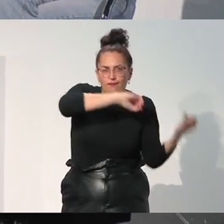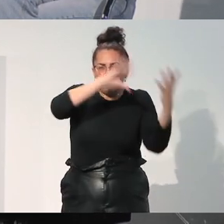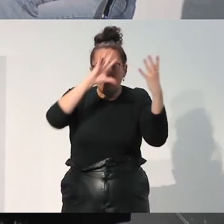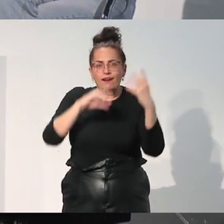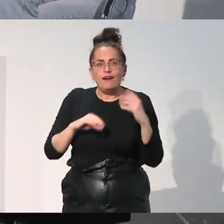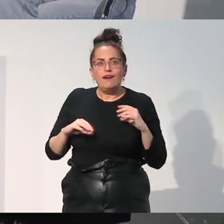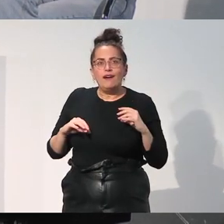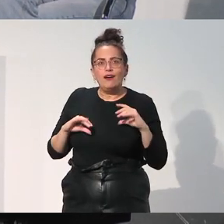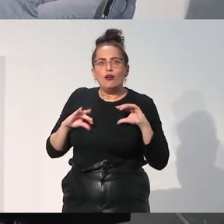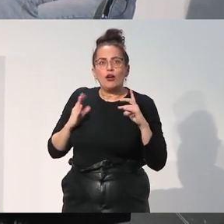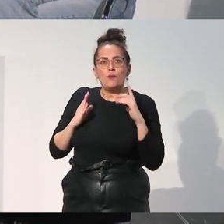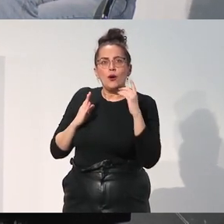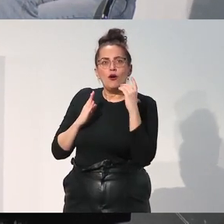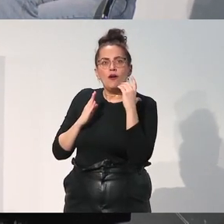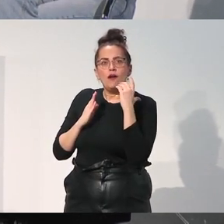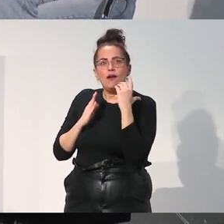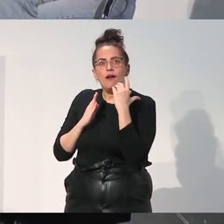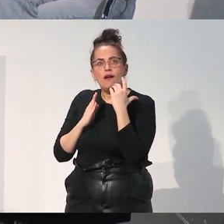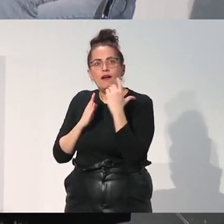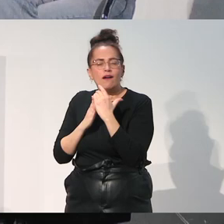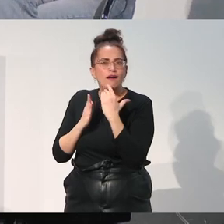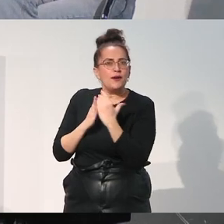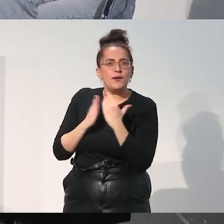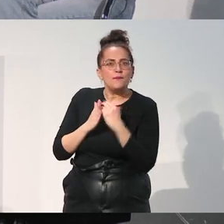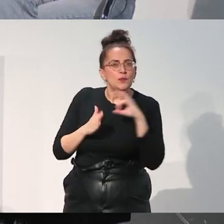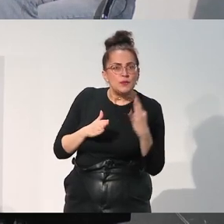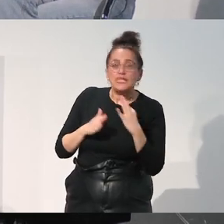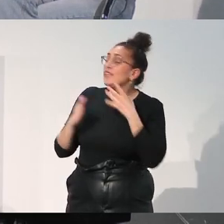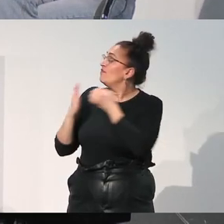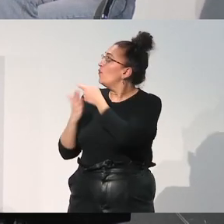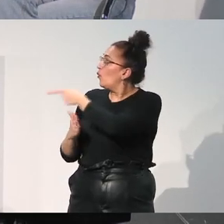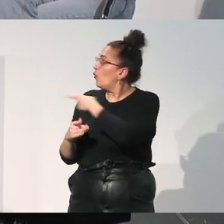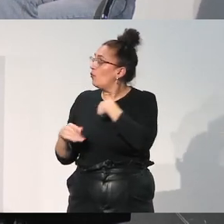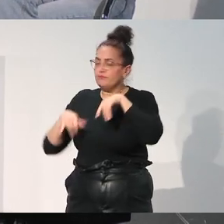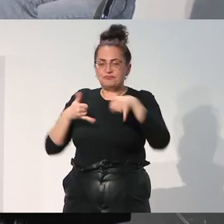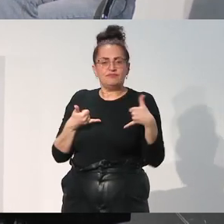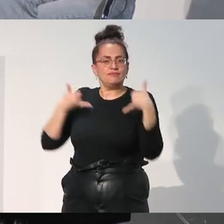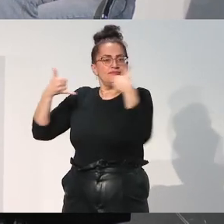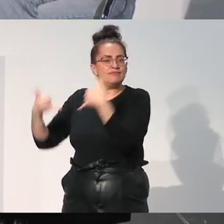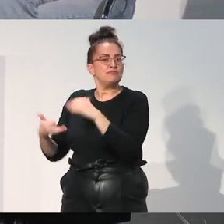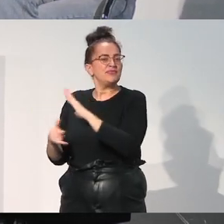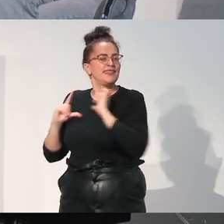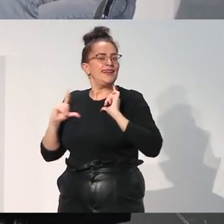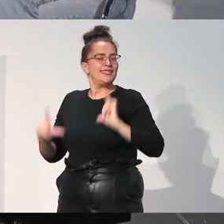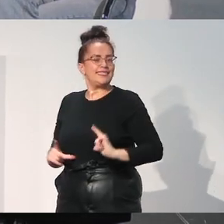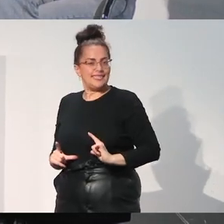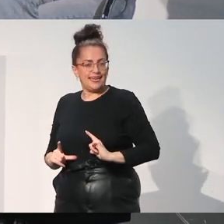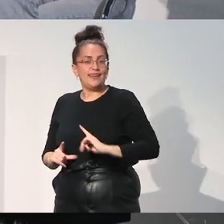de lister. Sabil, je le disais, vous avez remporté le concours du lycéen avec Beyrouth sur